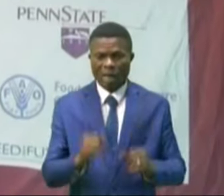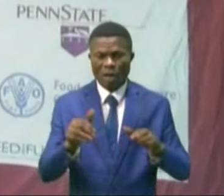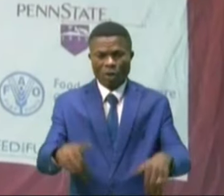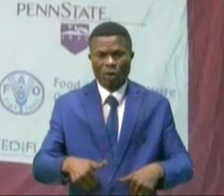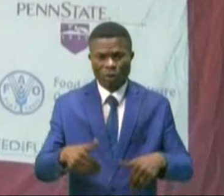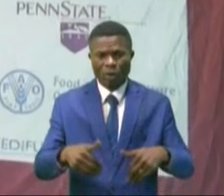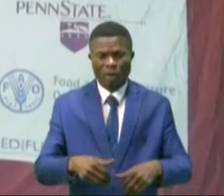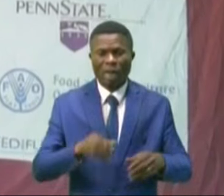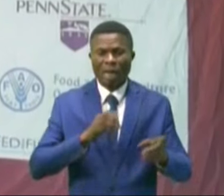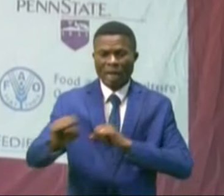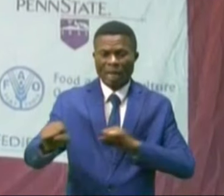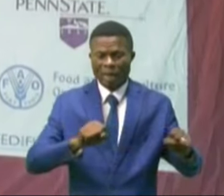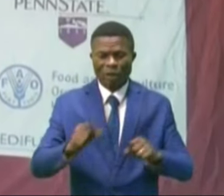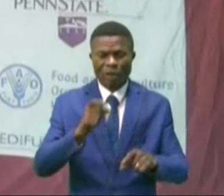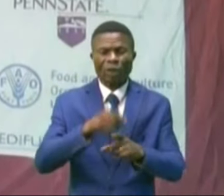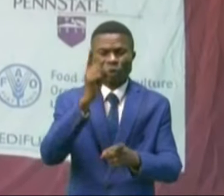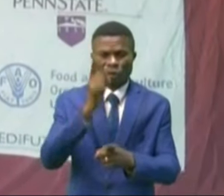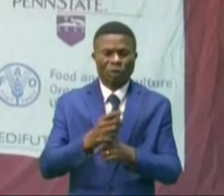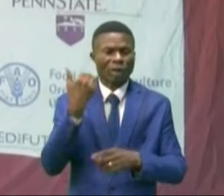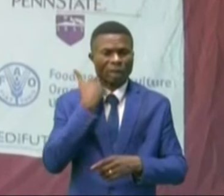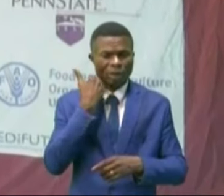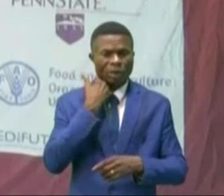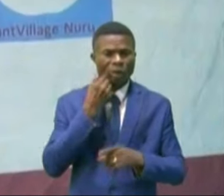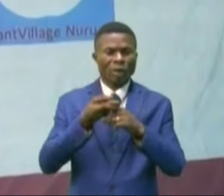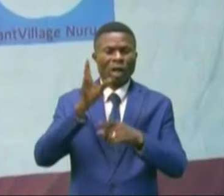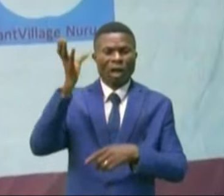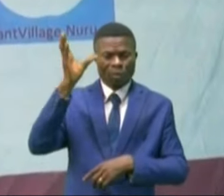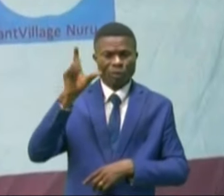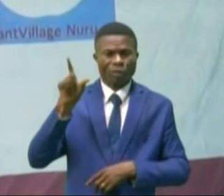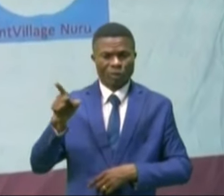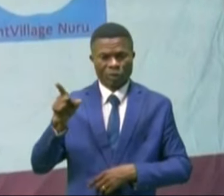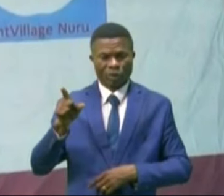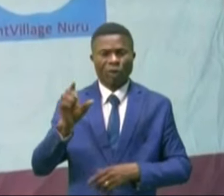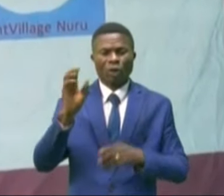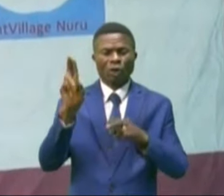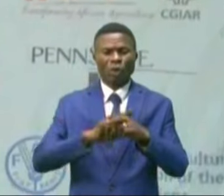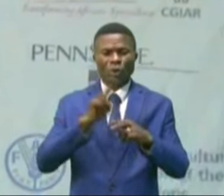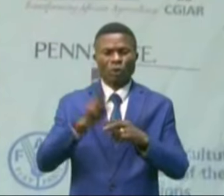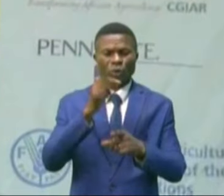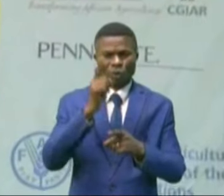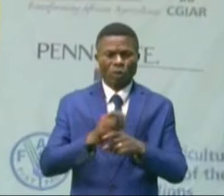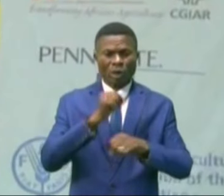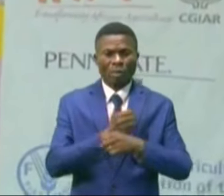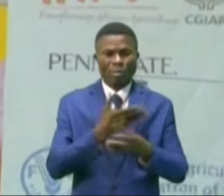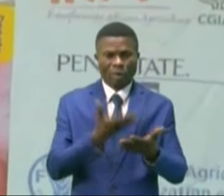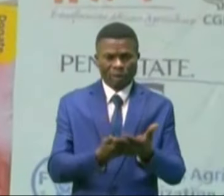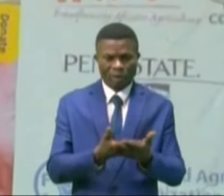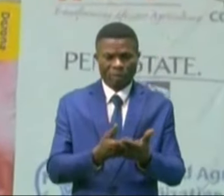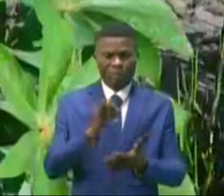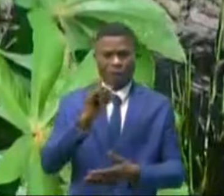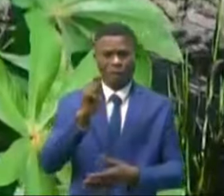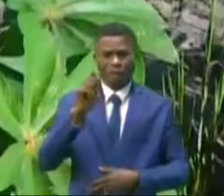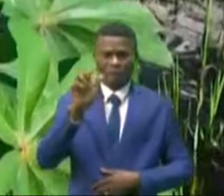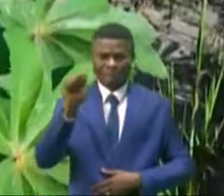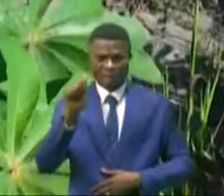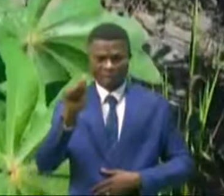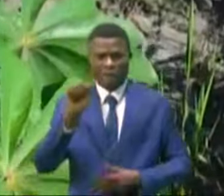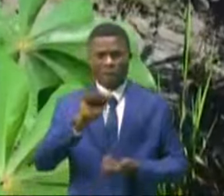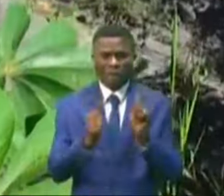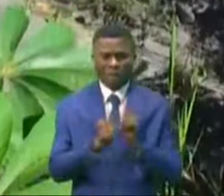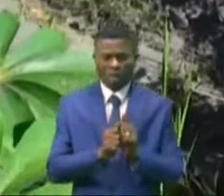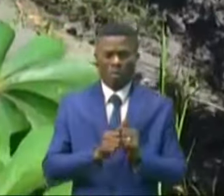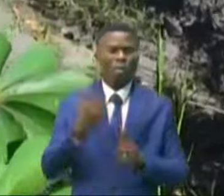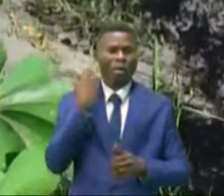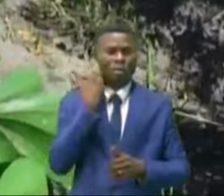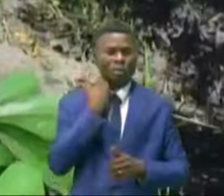et diagnostic à temps réel des maladies par plante Village Nourou, une application conçue et mise à disposition par UITA pour la contingence des maladies ravageuses du